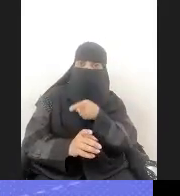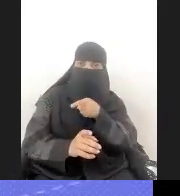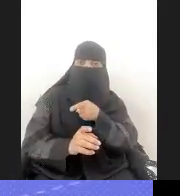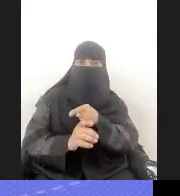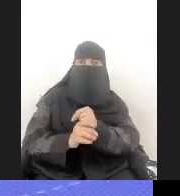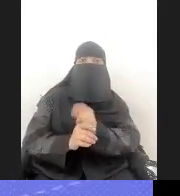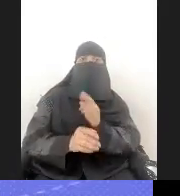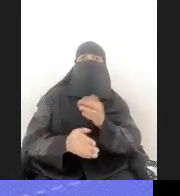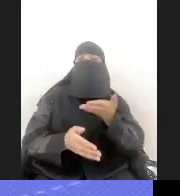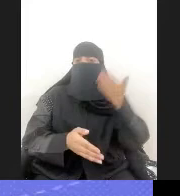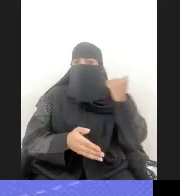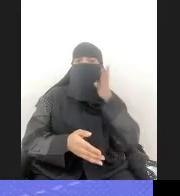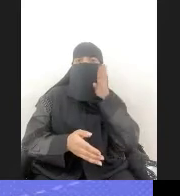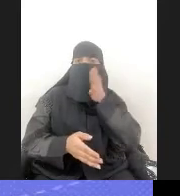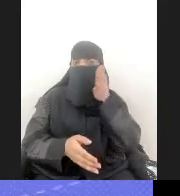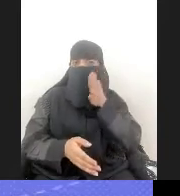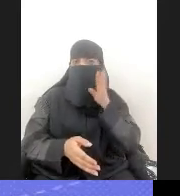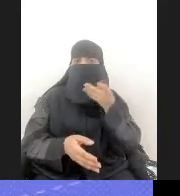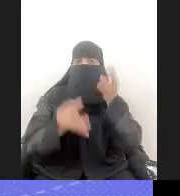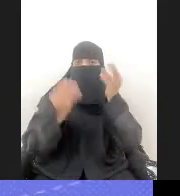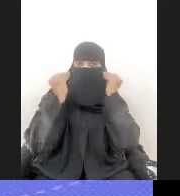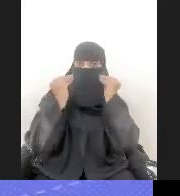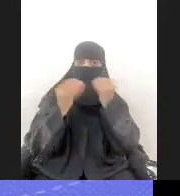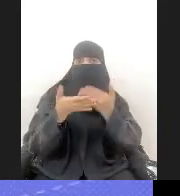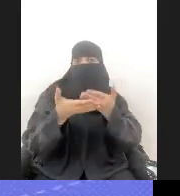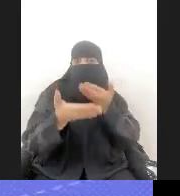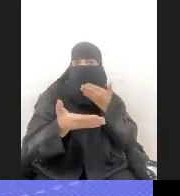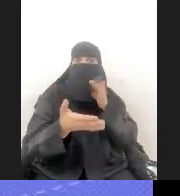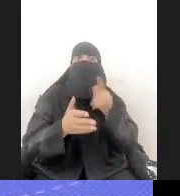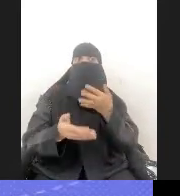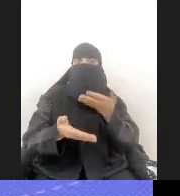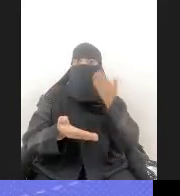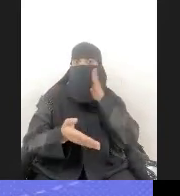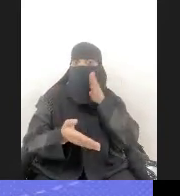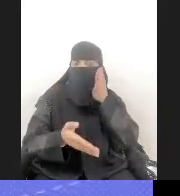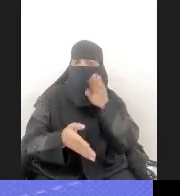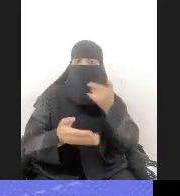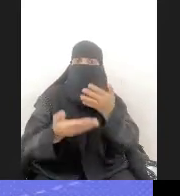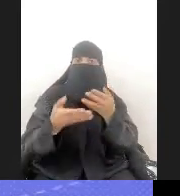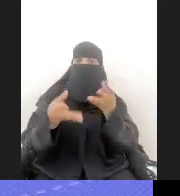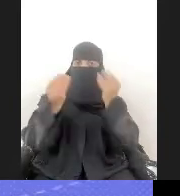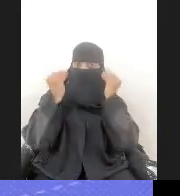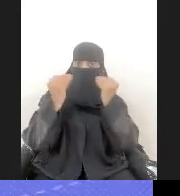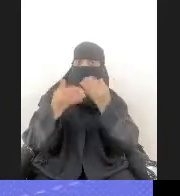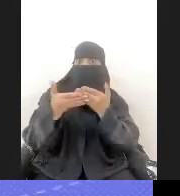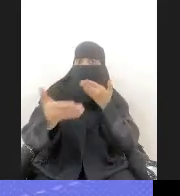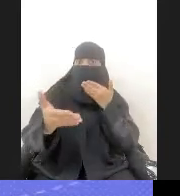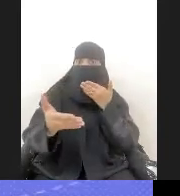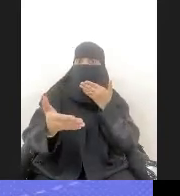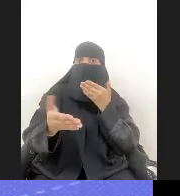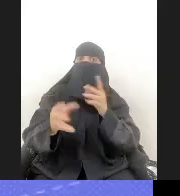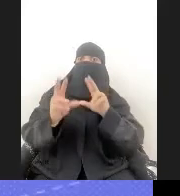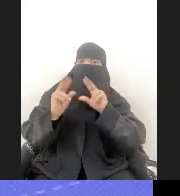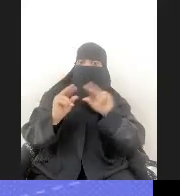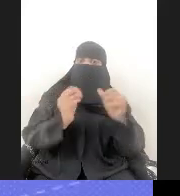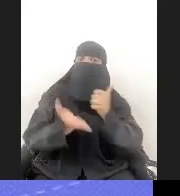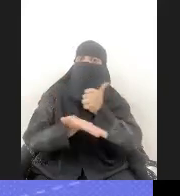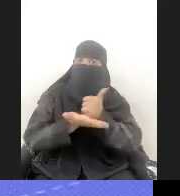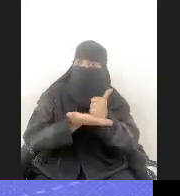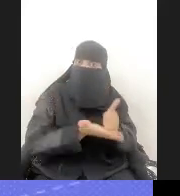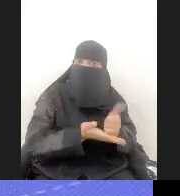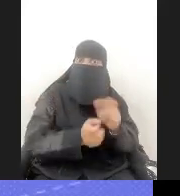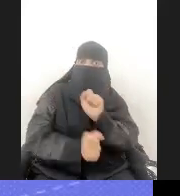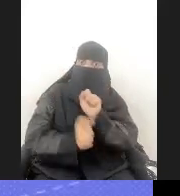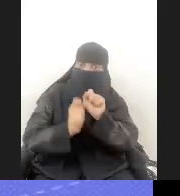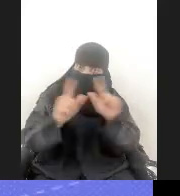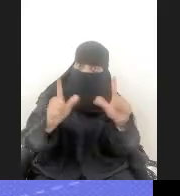الإلكتروني والتعليم عن بعد، هل مارسناها وفق مبادئ وأسس التصميم التعليمي أم لا؟ عندما نريد الحكم على شيء معي